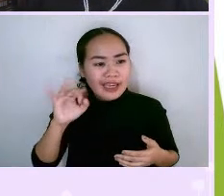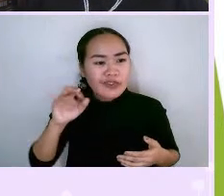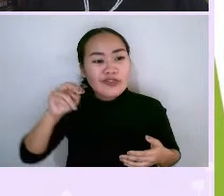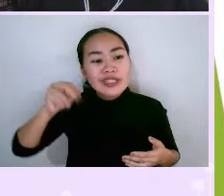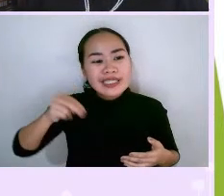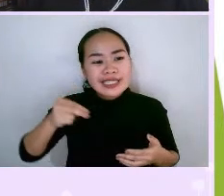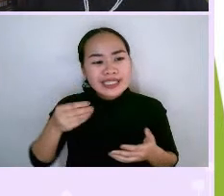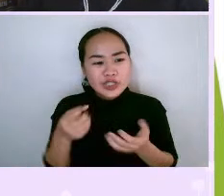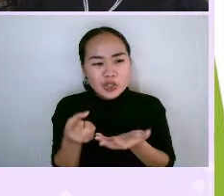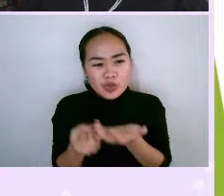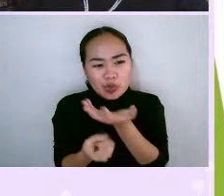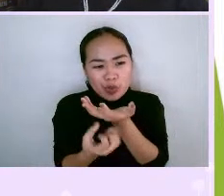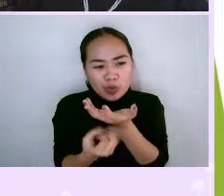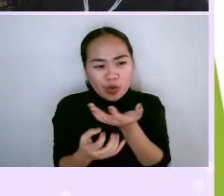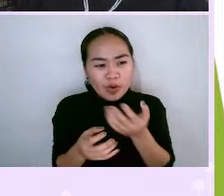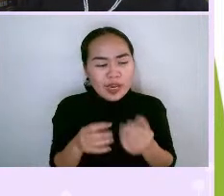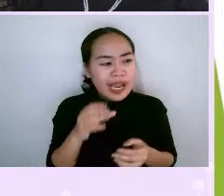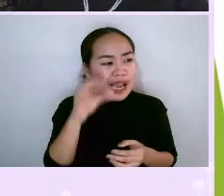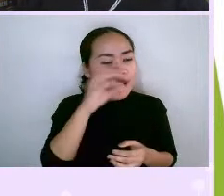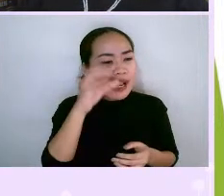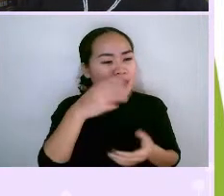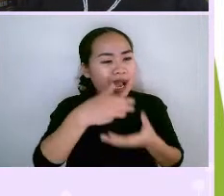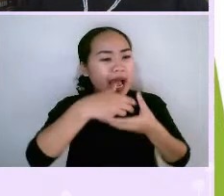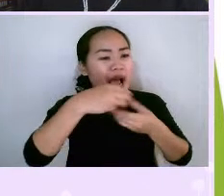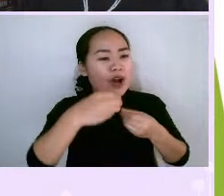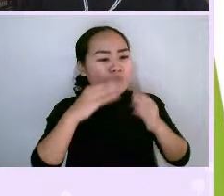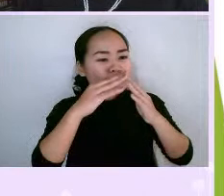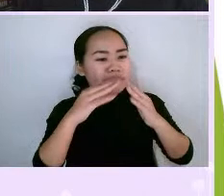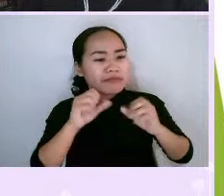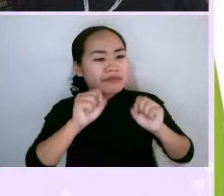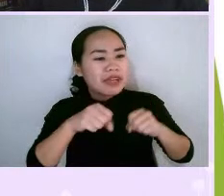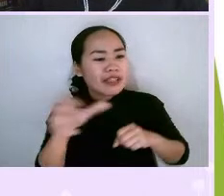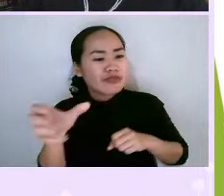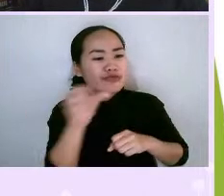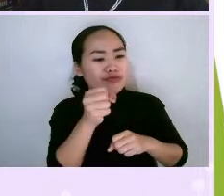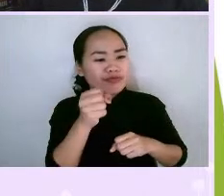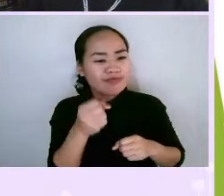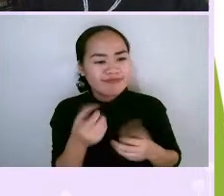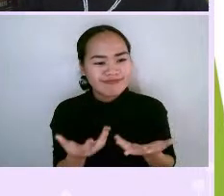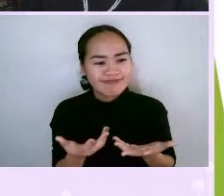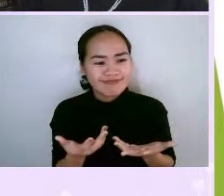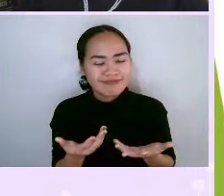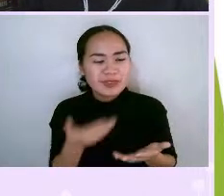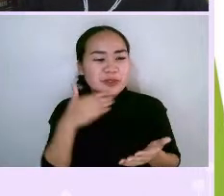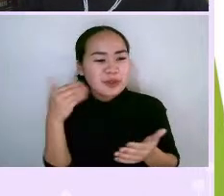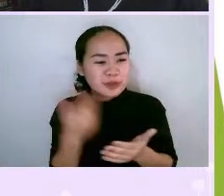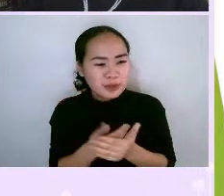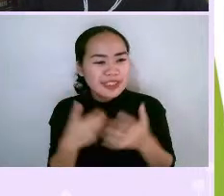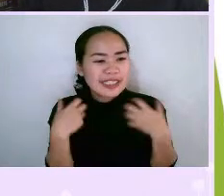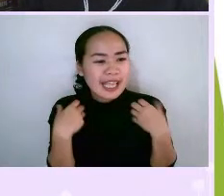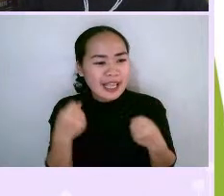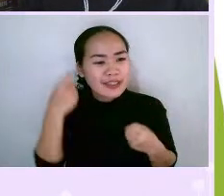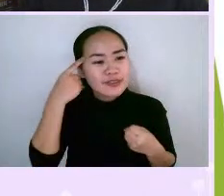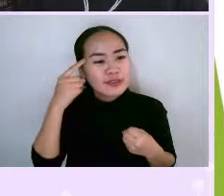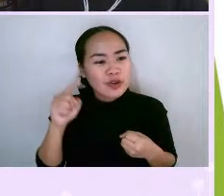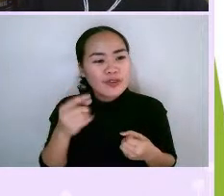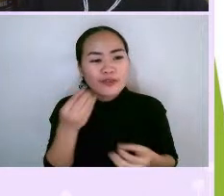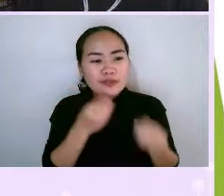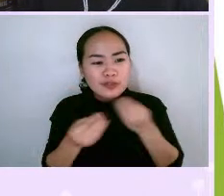gulay, pipitas lang, at meron na siyang nutritious food to eat for the family